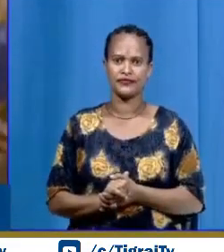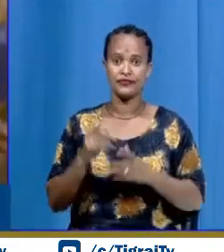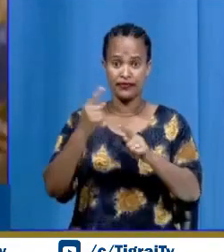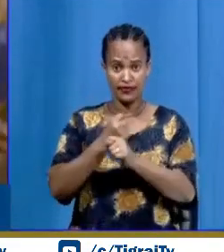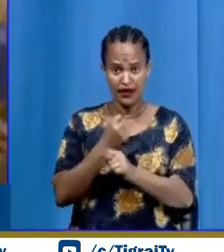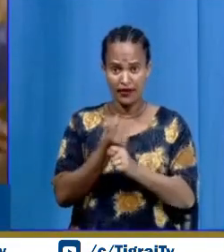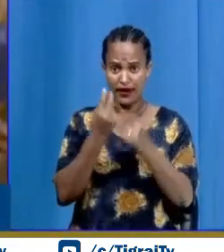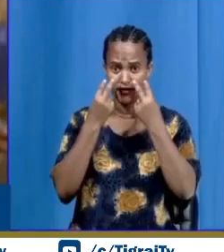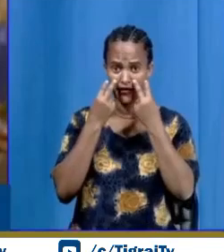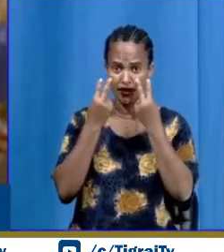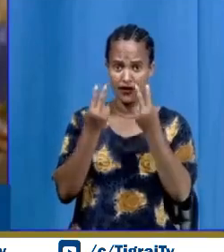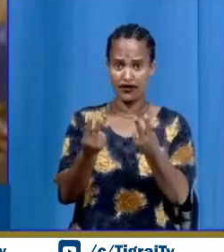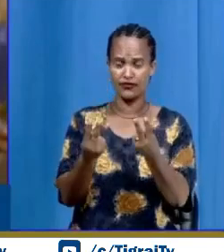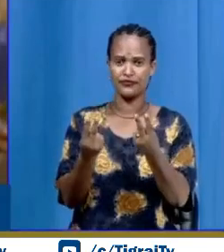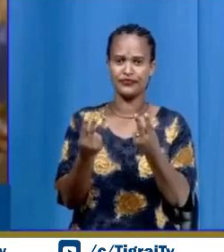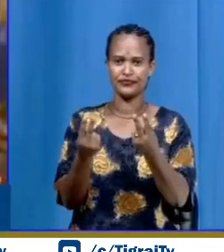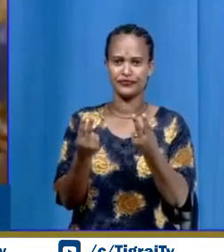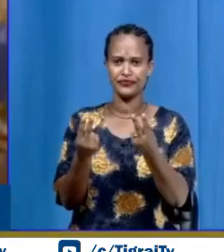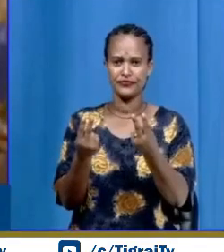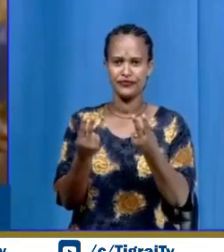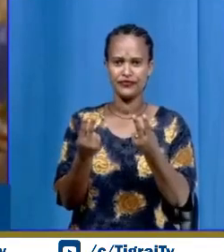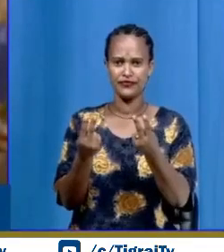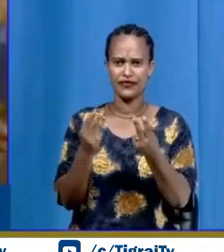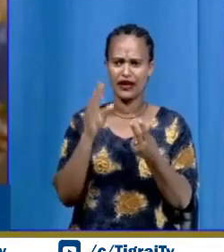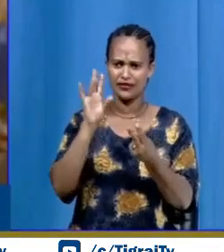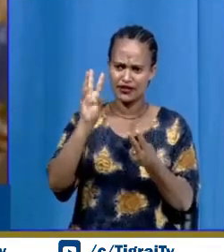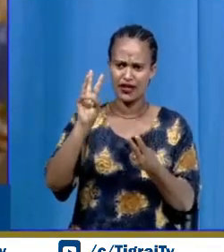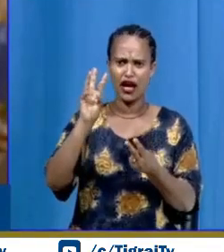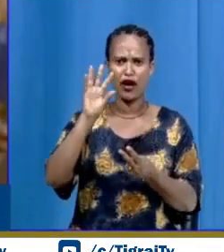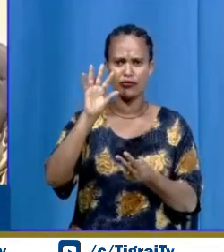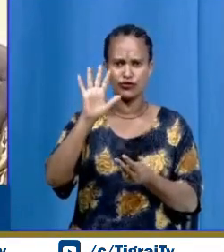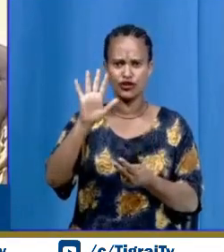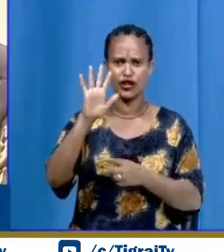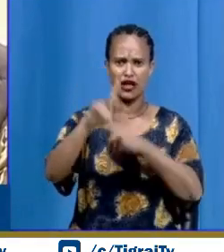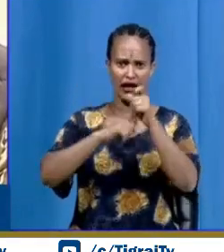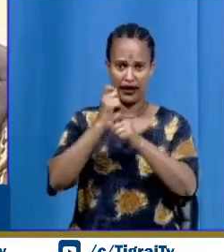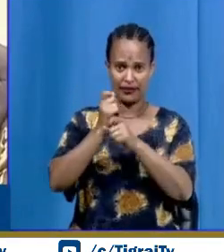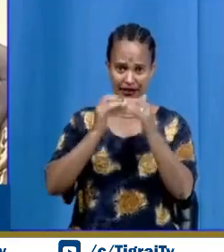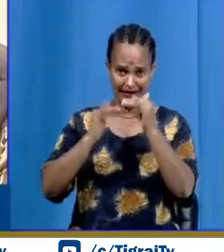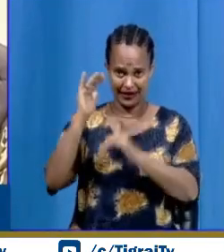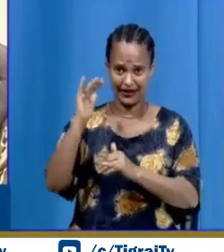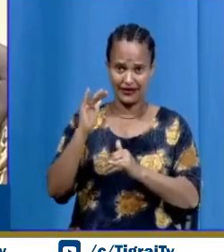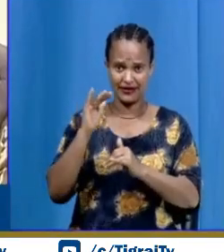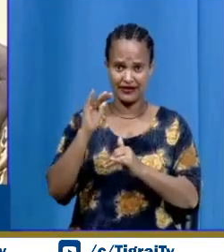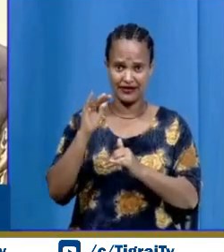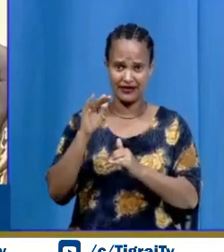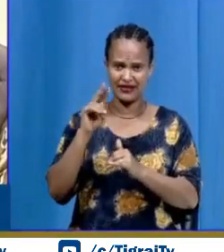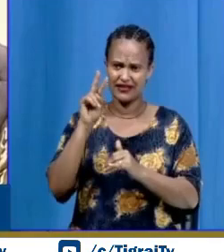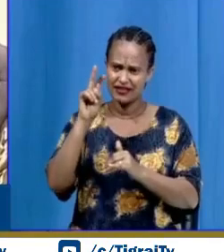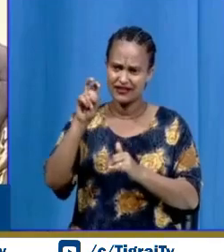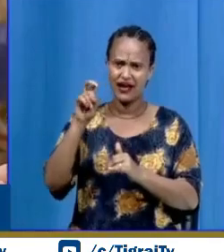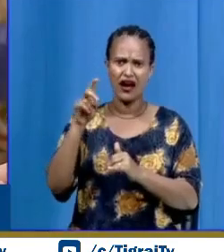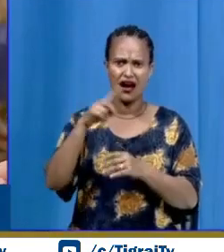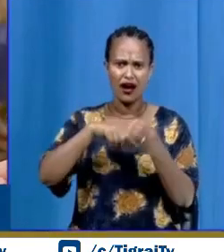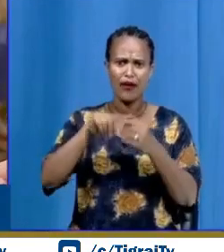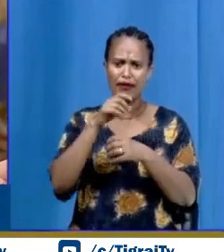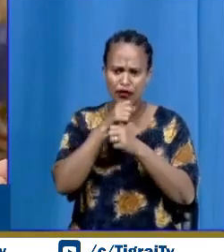ብተግባር ዝረአናዮ እውን ካብ ደቂ 65 ዓመት ንላዕሊ ልዕሊ 20 እዮም